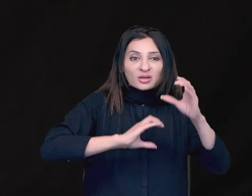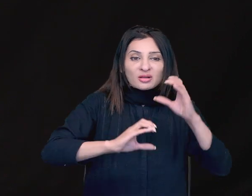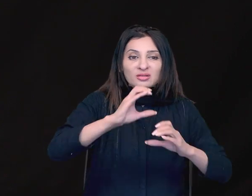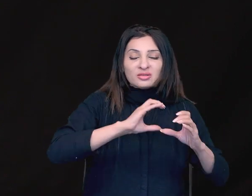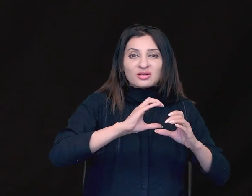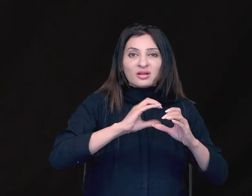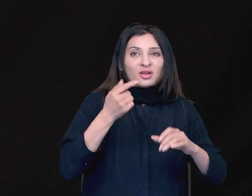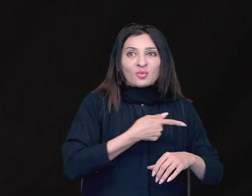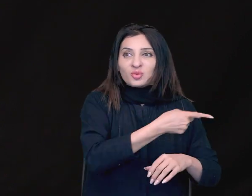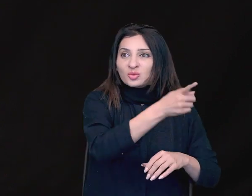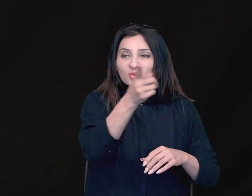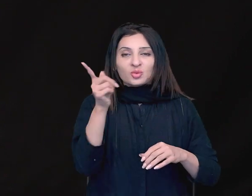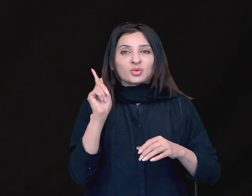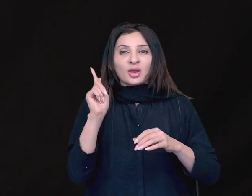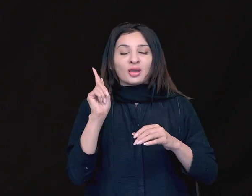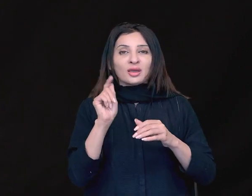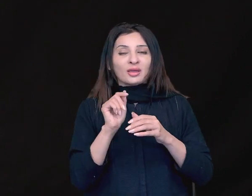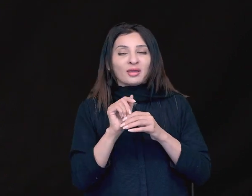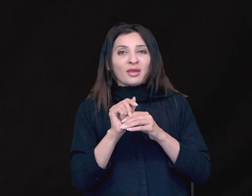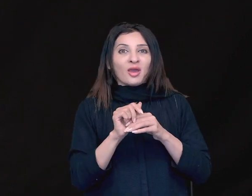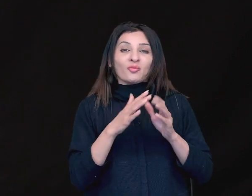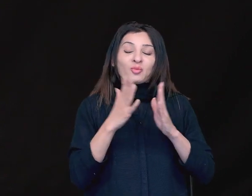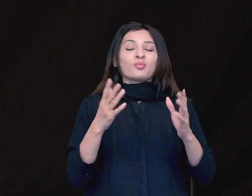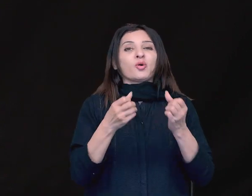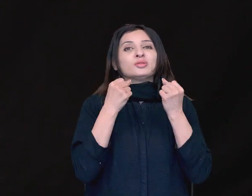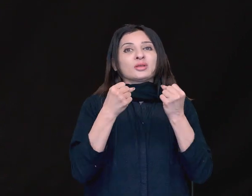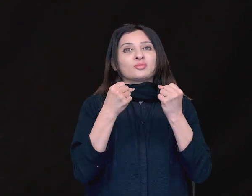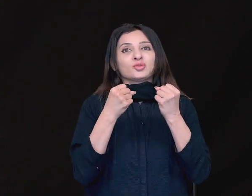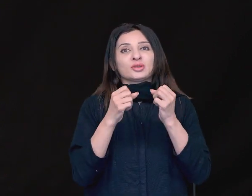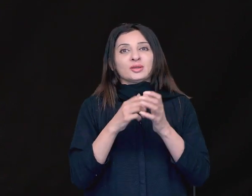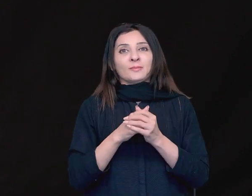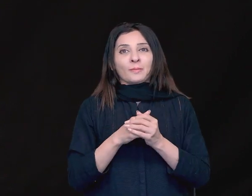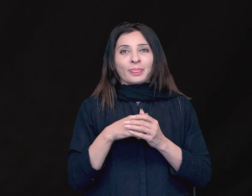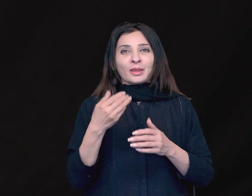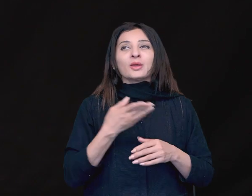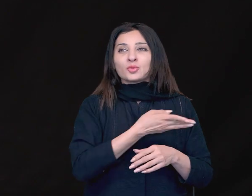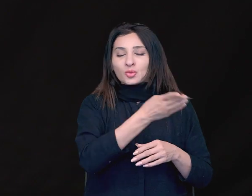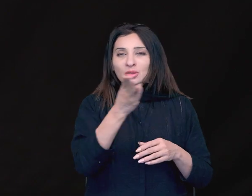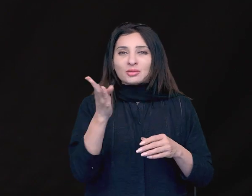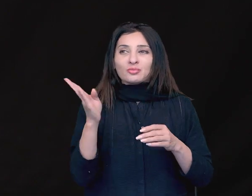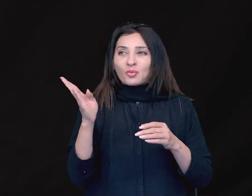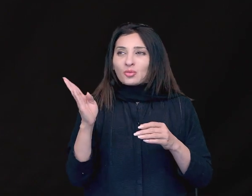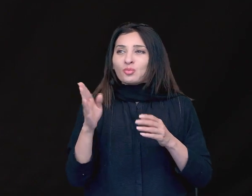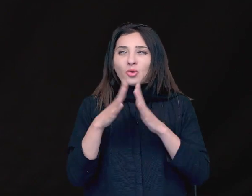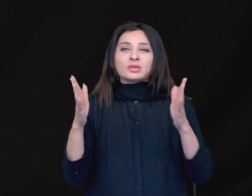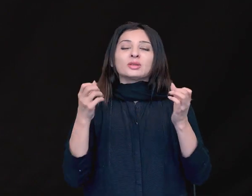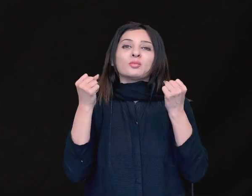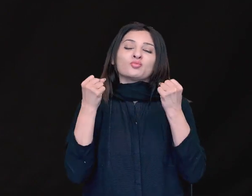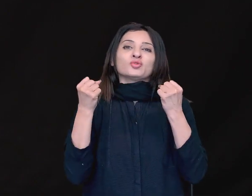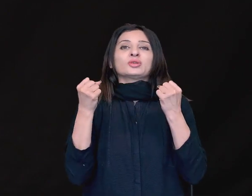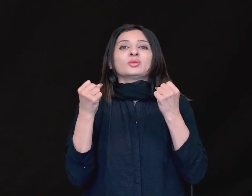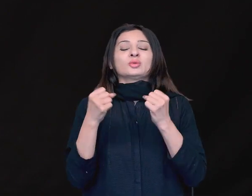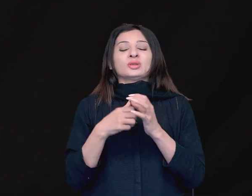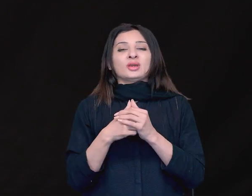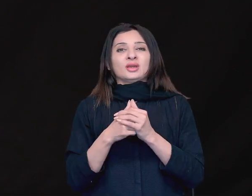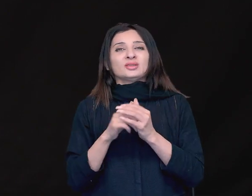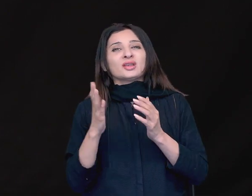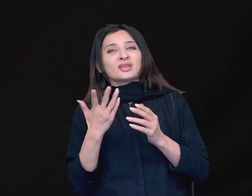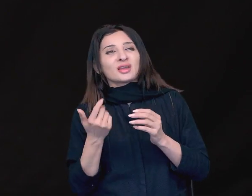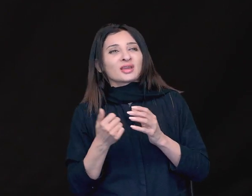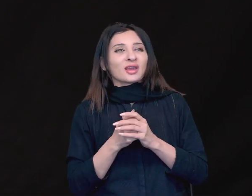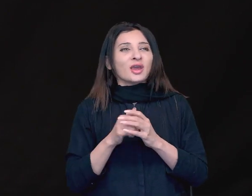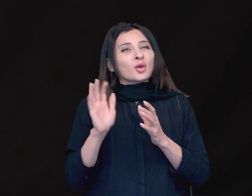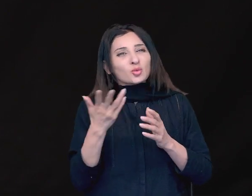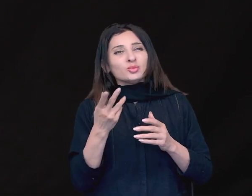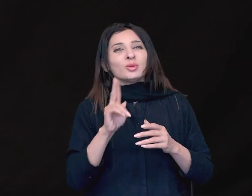हैं वैल्यूज़ कह के या मज़हब कह के। ऐसा कुछ भी नहीं है, क्योंकि मज़हब तो बहुत ज़्यादा हर औरत को कहता है तालीम हासिल